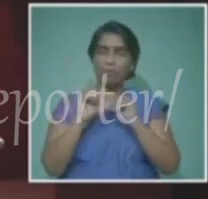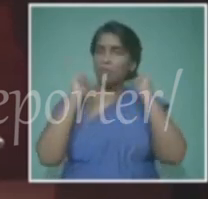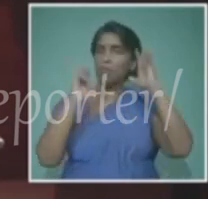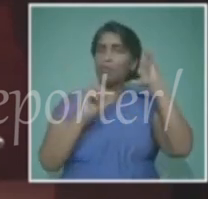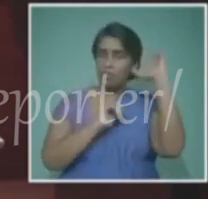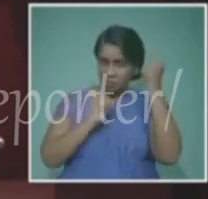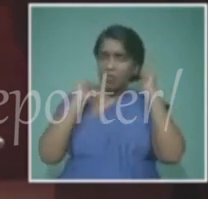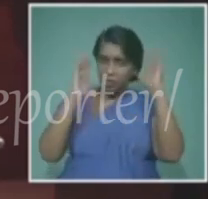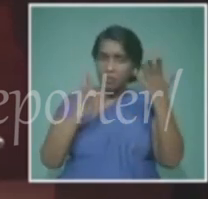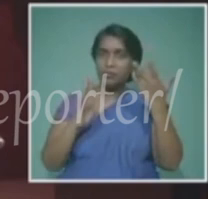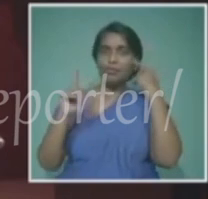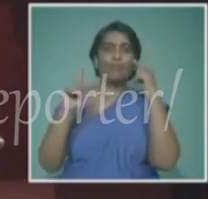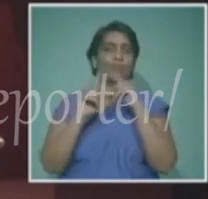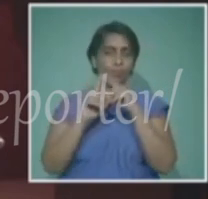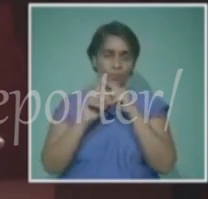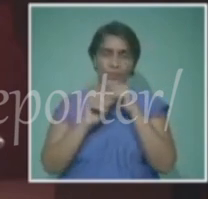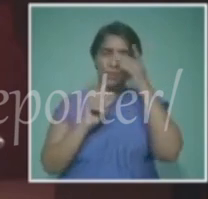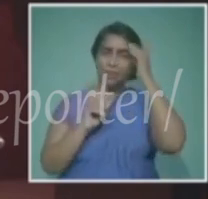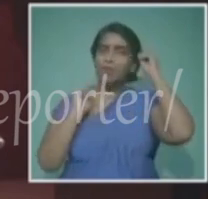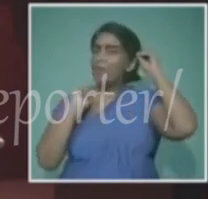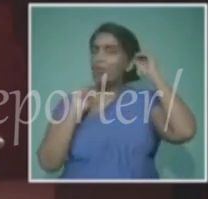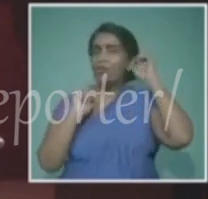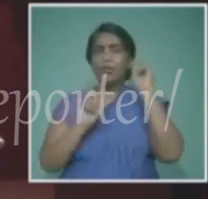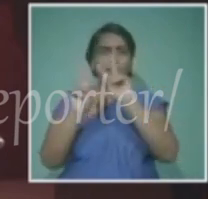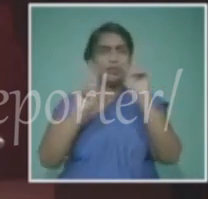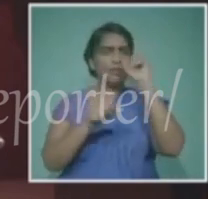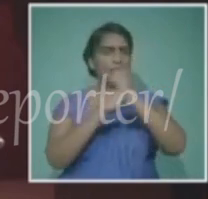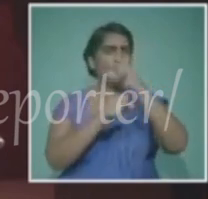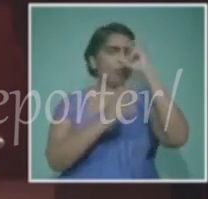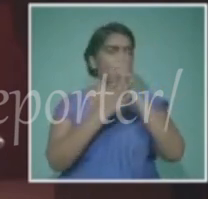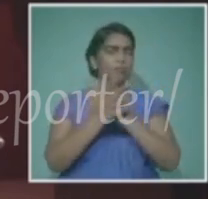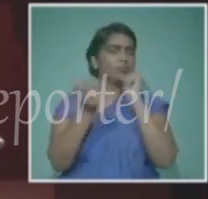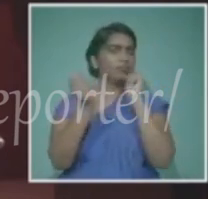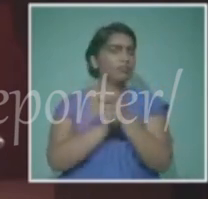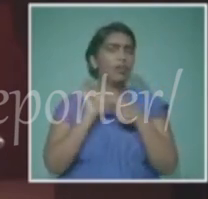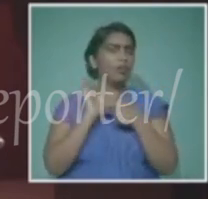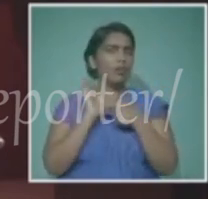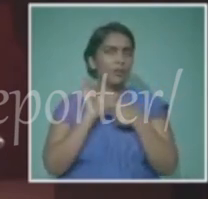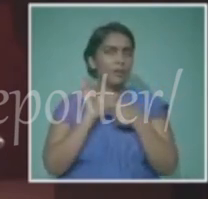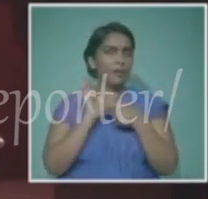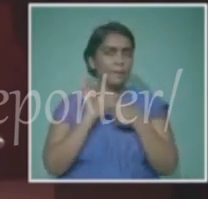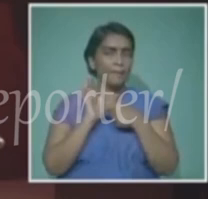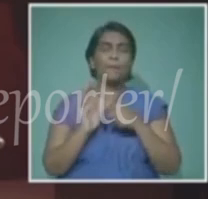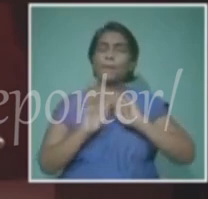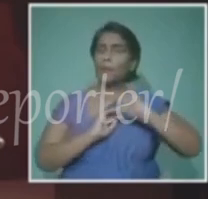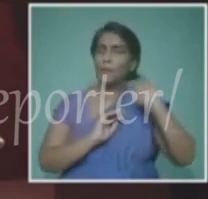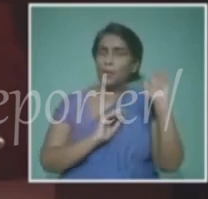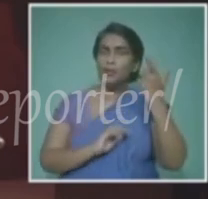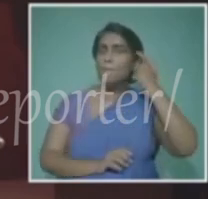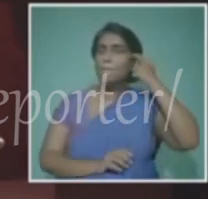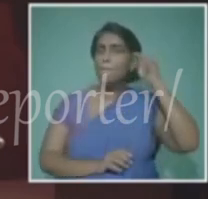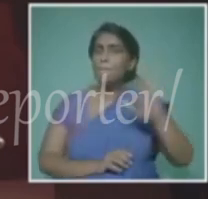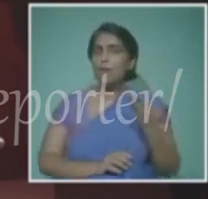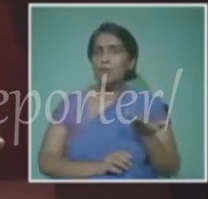සාක්ෂාත් වෙනවද නැද්ද කියන කාරණාව. මොකද්ද 22 වෙනි ආණ්ඩුක්‍රම ව්‍යවස්ථා සංශෝධනයෙන් හැමෝගෙම